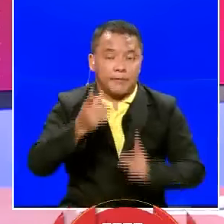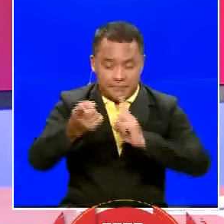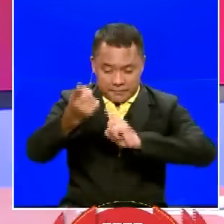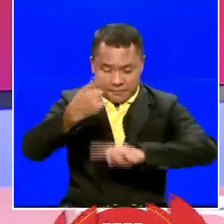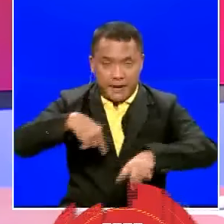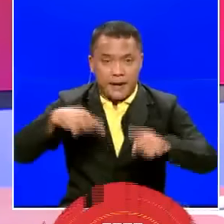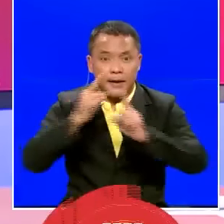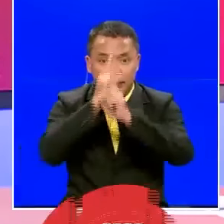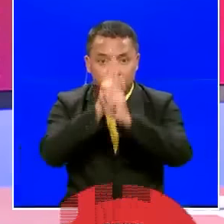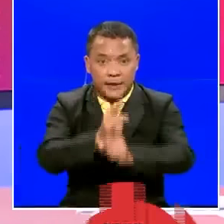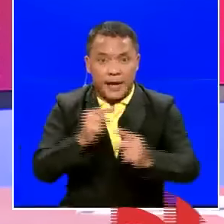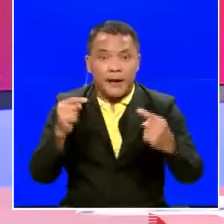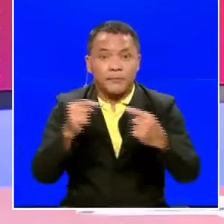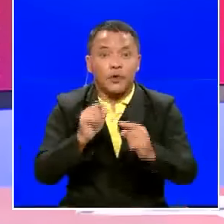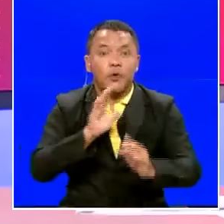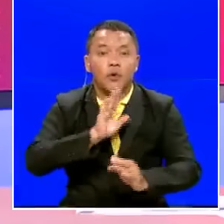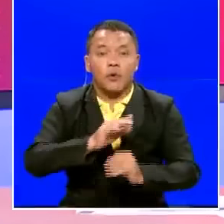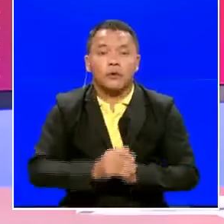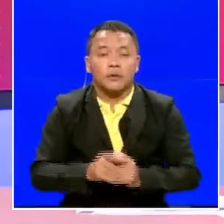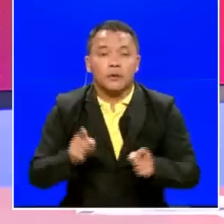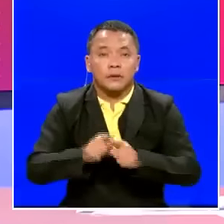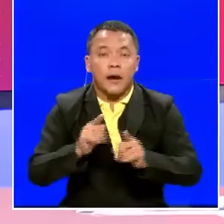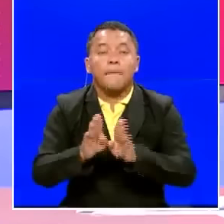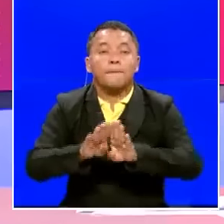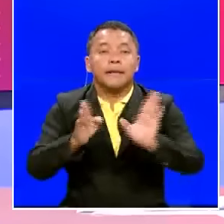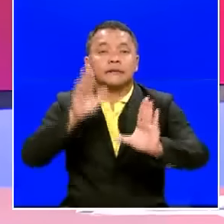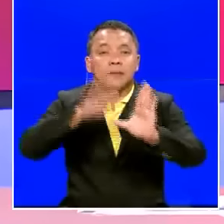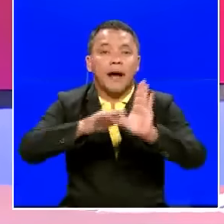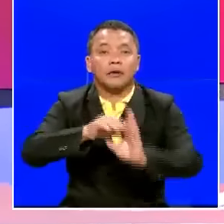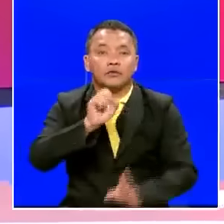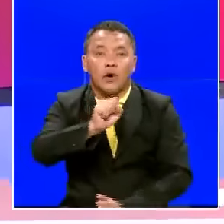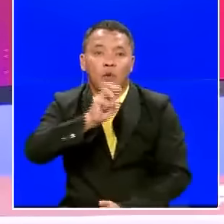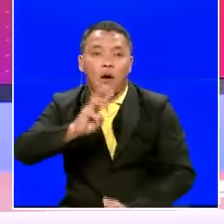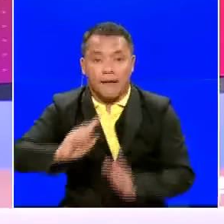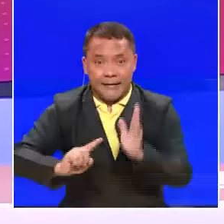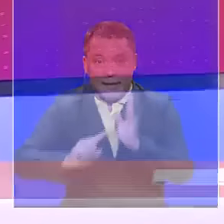กลับมาติดตามความเคลื่อนไหวการเปิดรับสมัครสววันแรกกันหน่อยว่าจะ